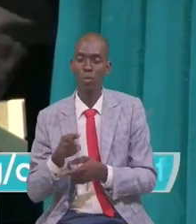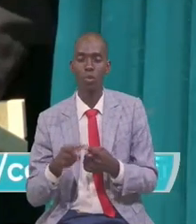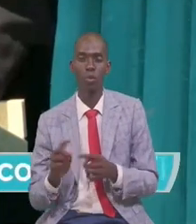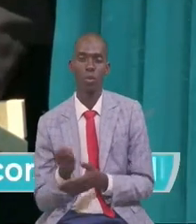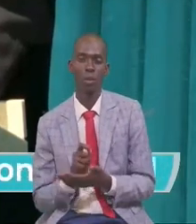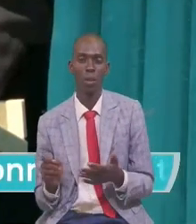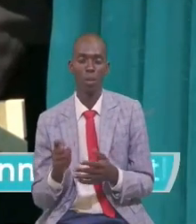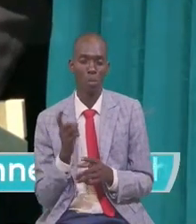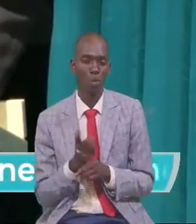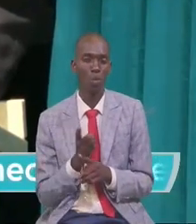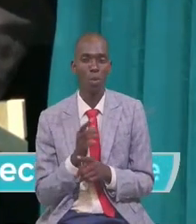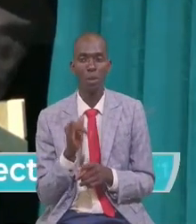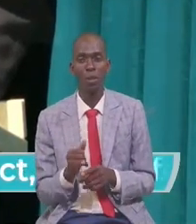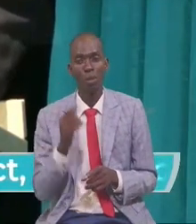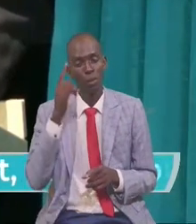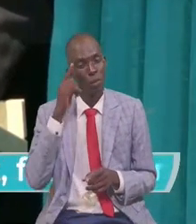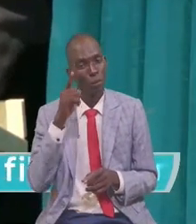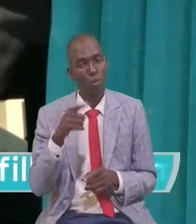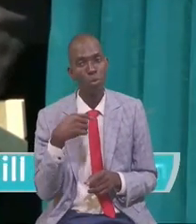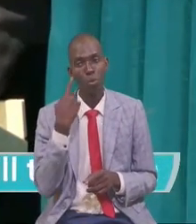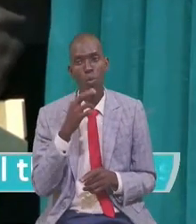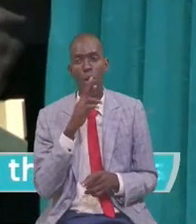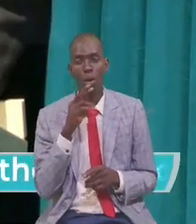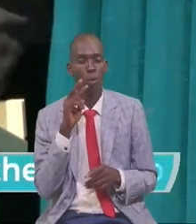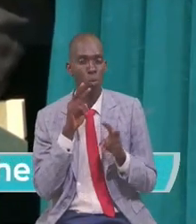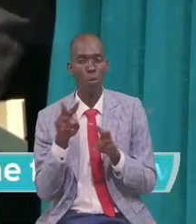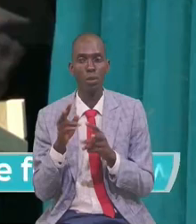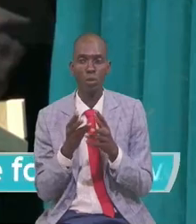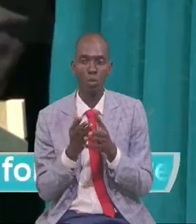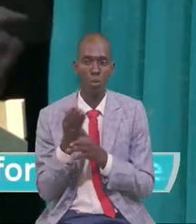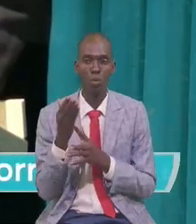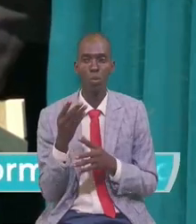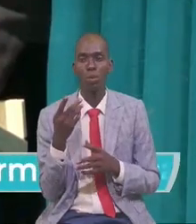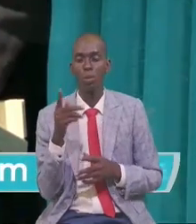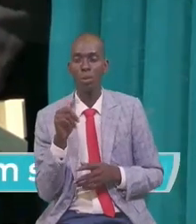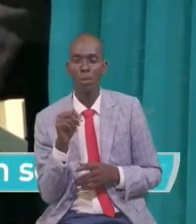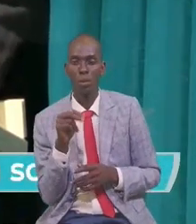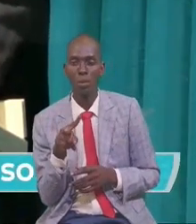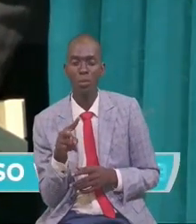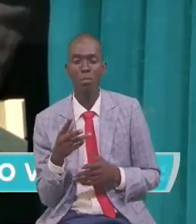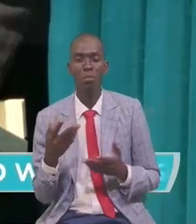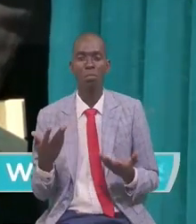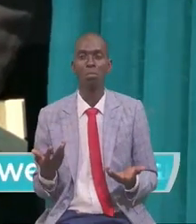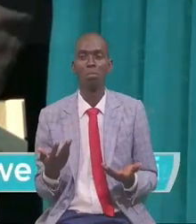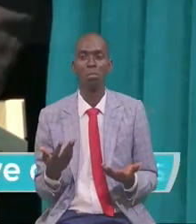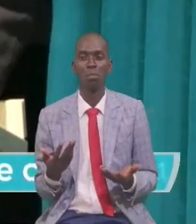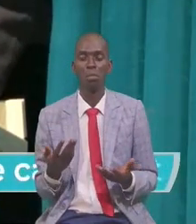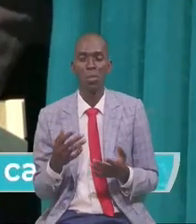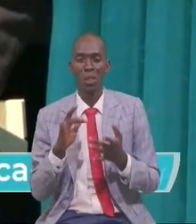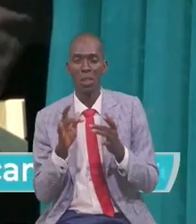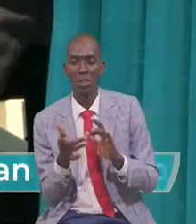Et vous qui êtes en ligne, à la télévision, bien à la radio, sur les médias sociaux,